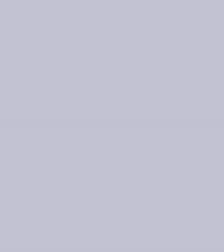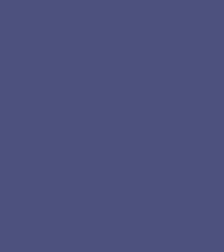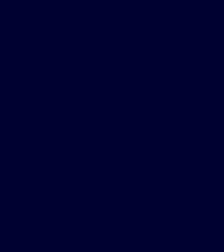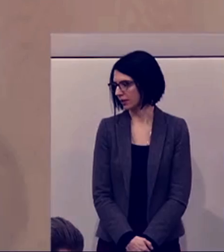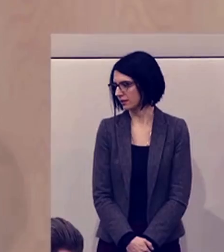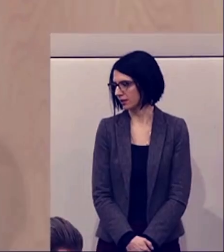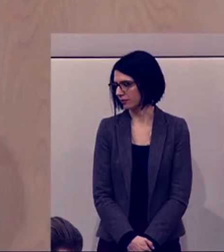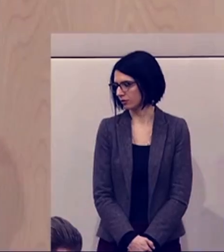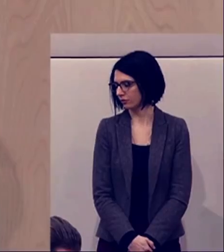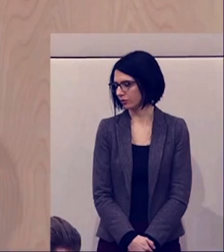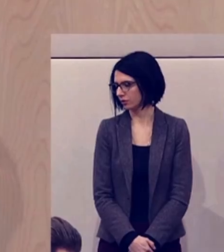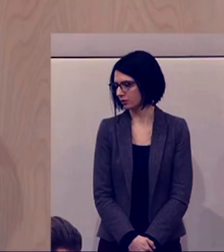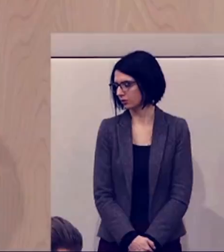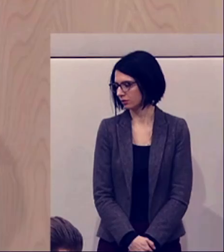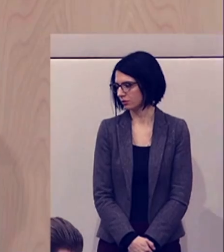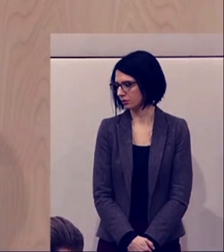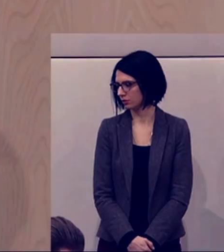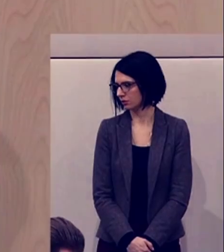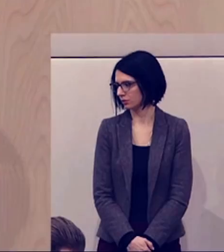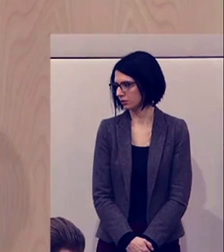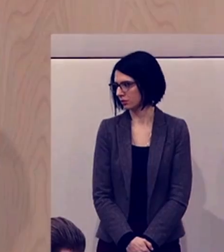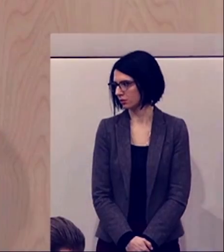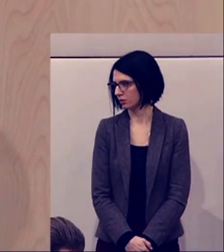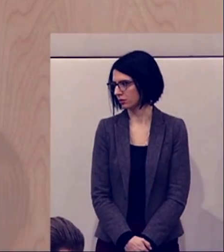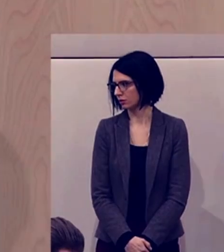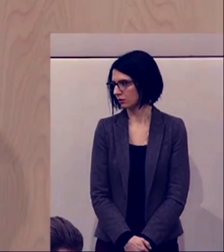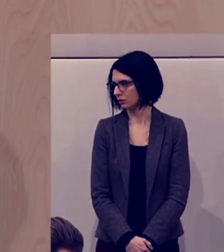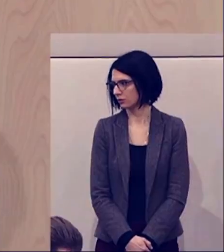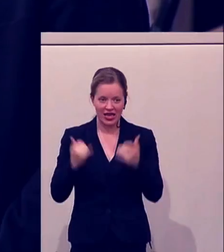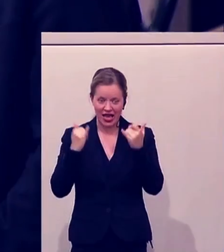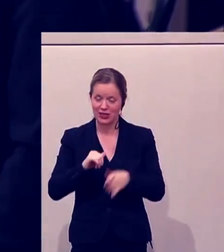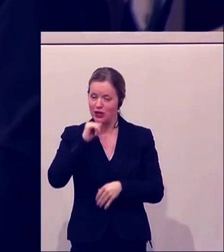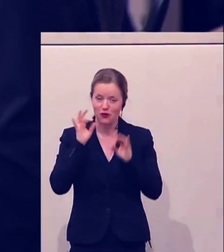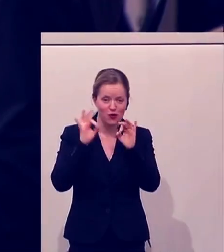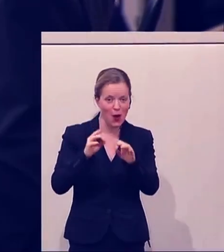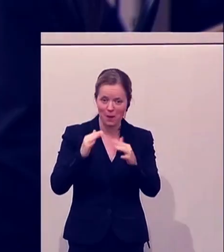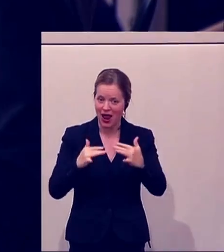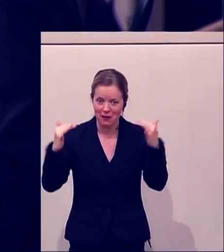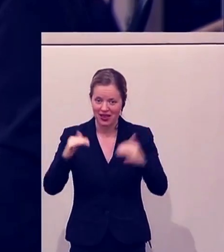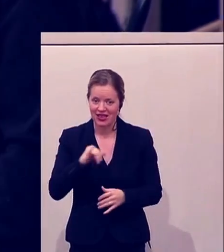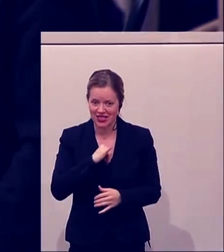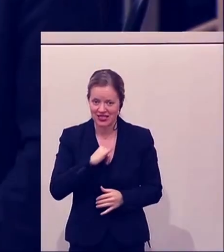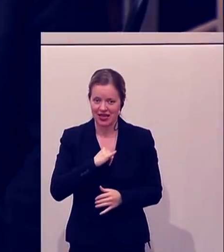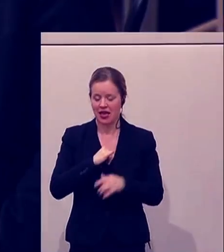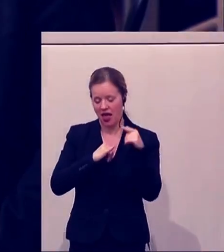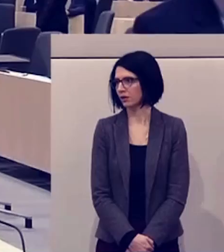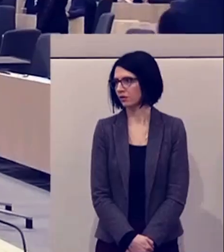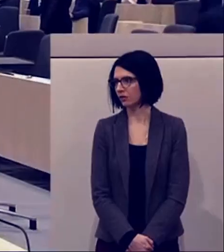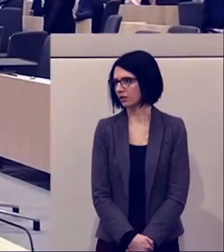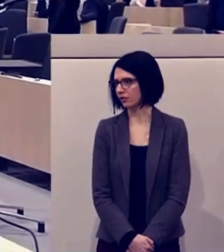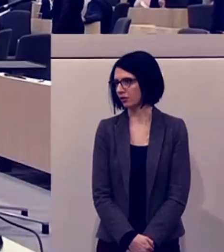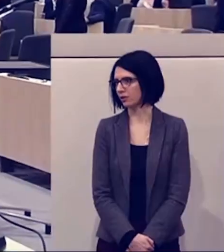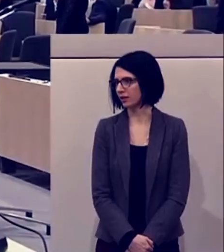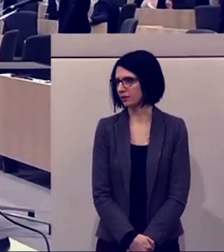will. Kanzler Kurz interessiert das Parlament nicht. Warum? Er interessiert sich für sein Handy.